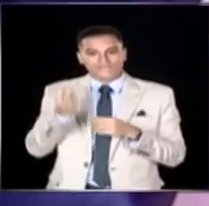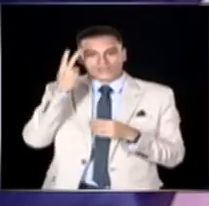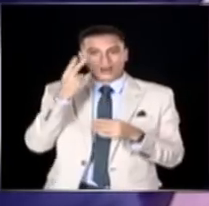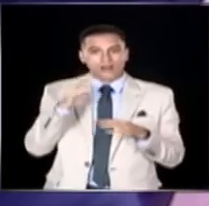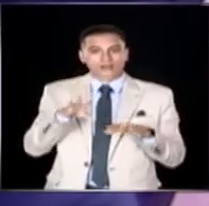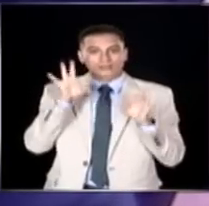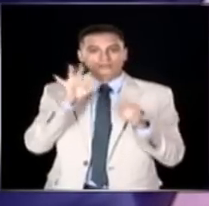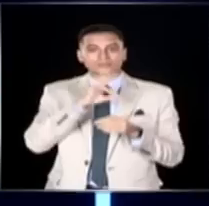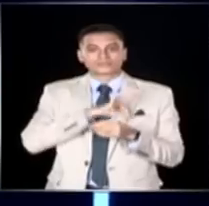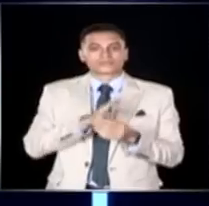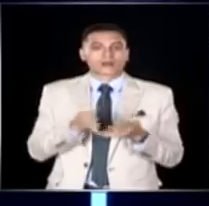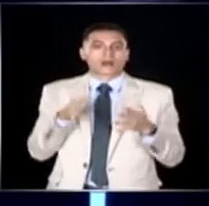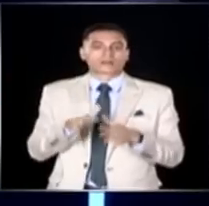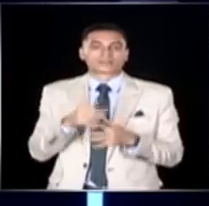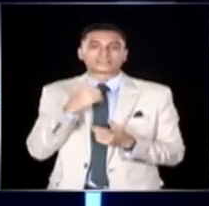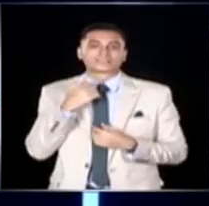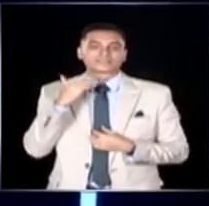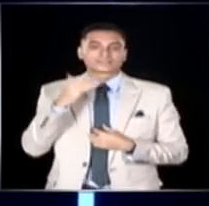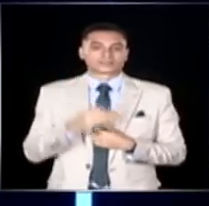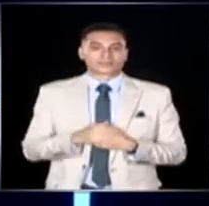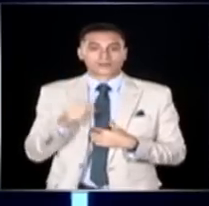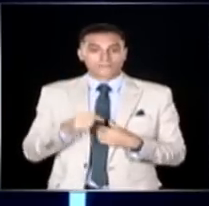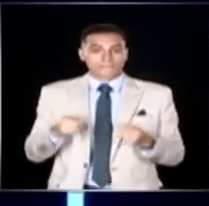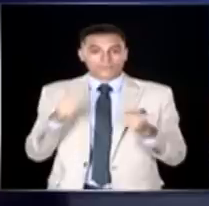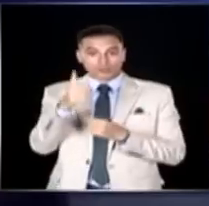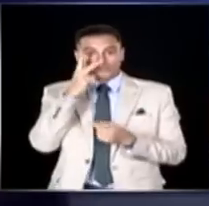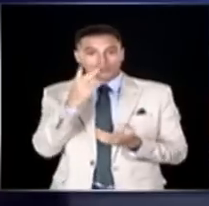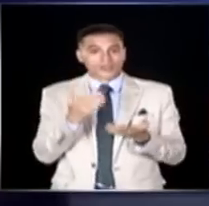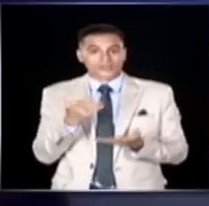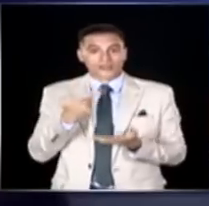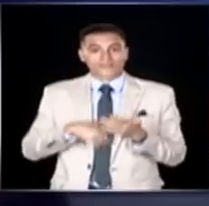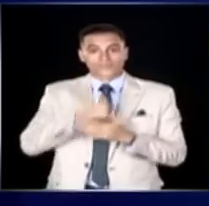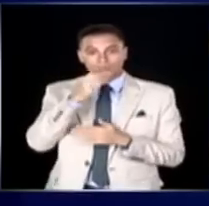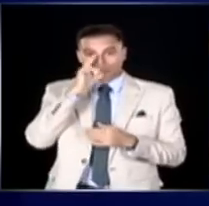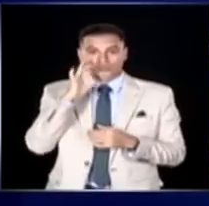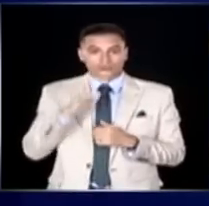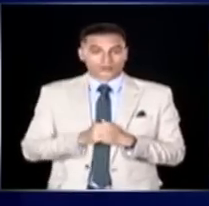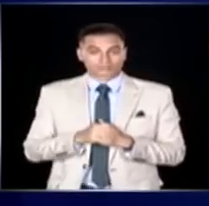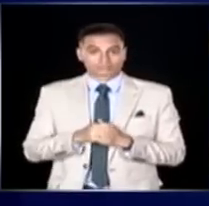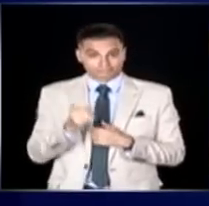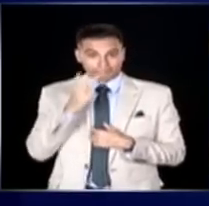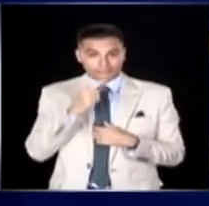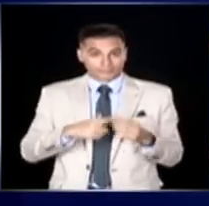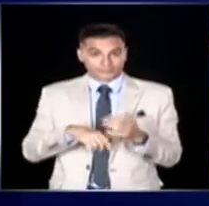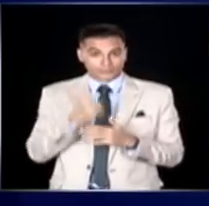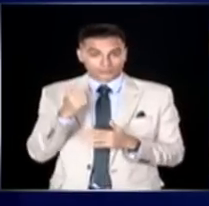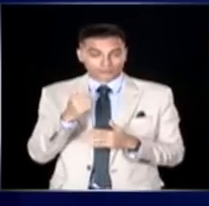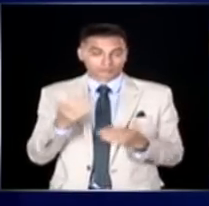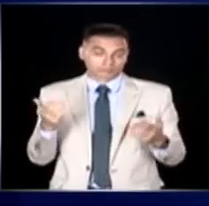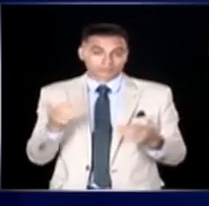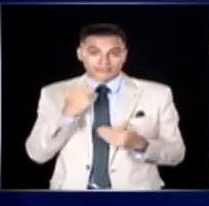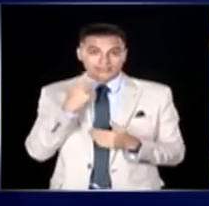تبقى متطورة أكتر. طيب ماتش النهاردة متوقع منه إيه؟ فوز بإذن الله. متوقع الفوز بإذن الله. جميل